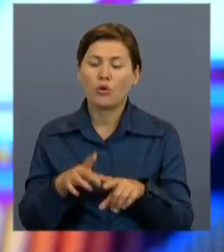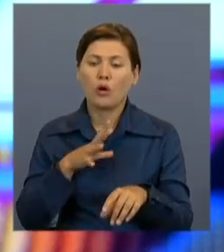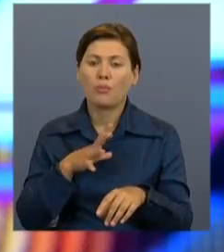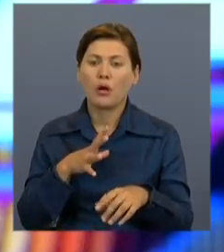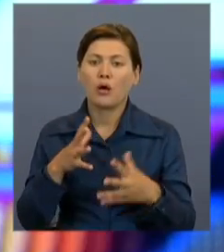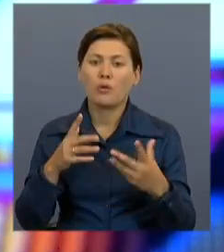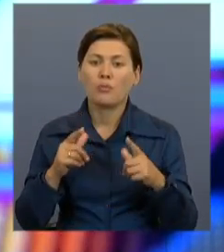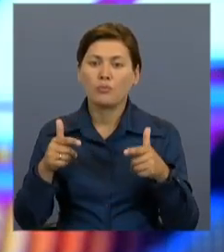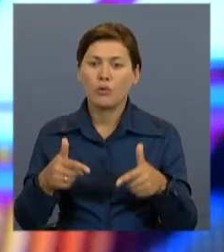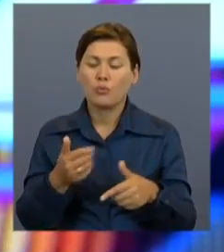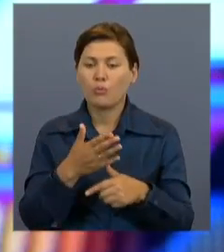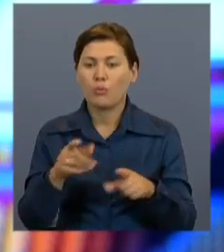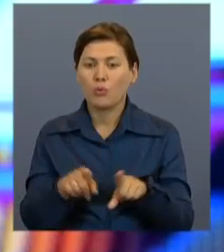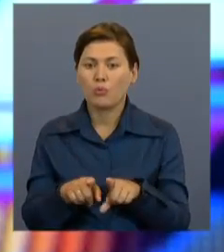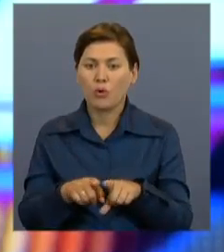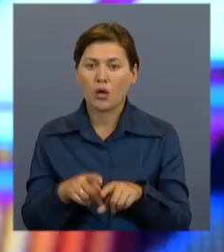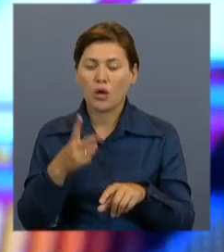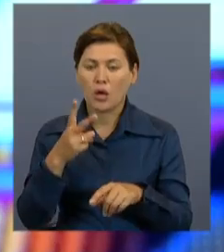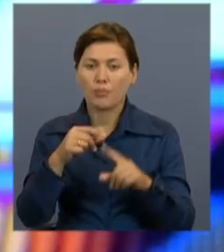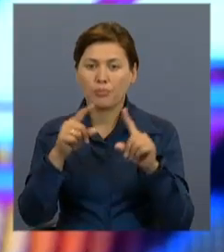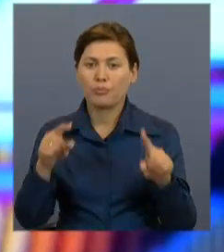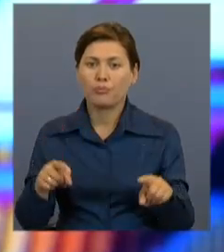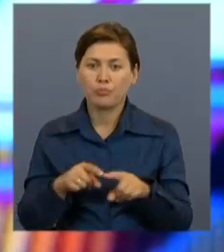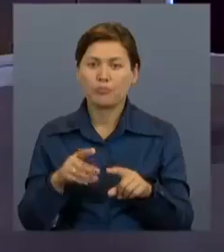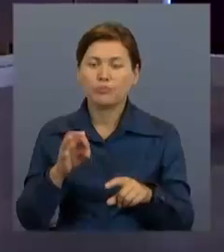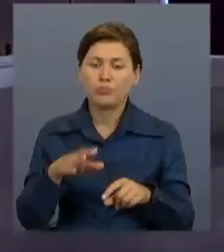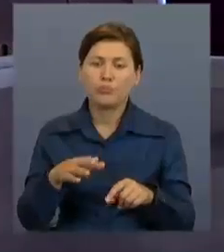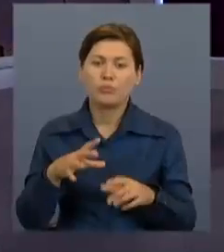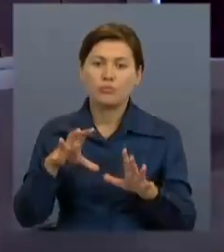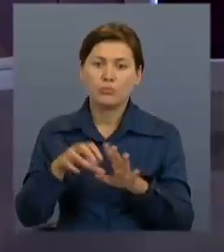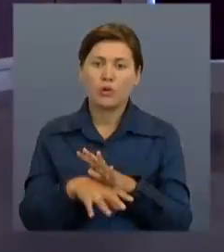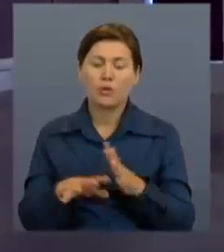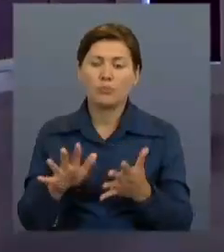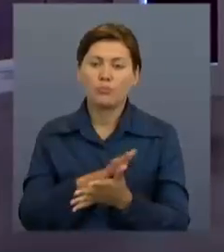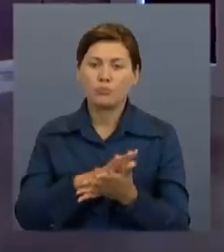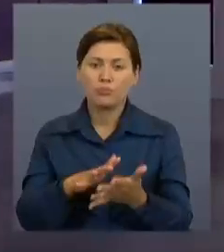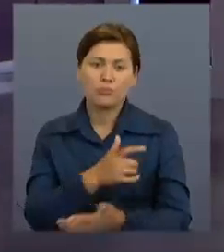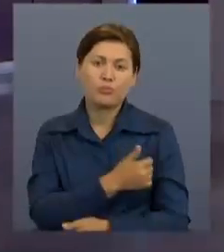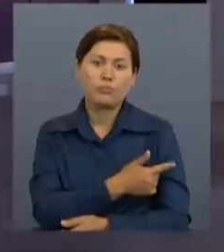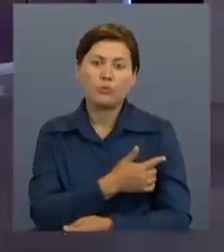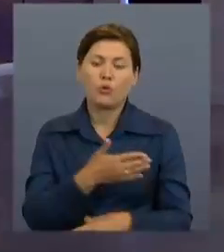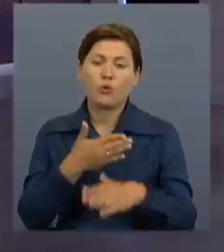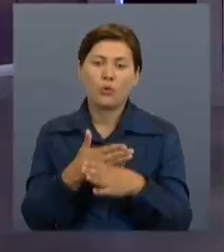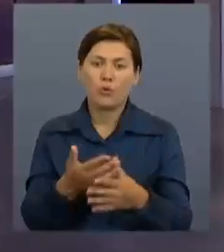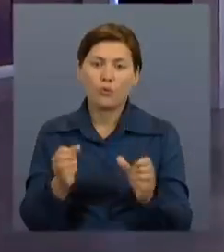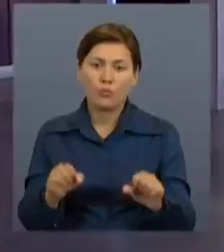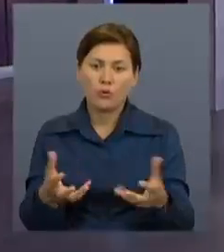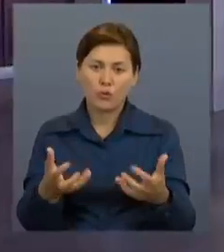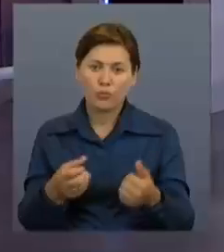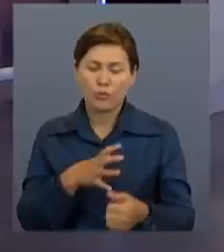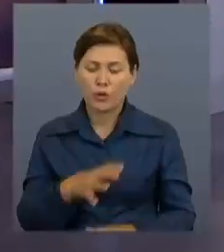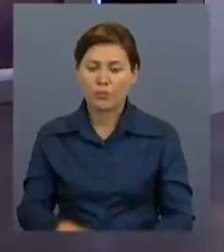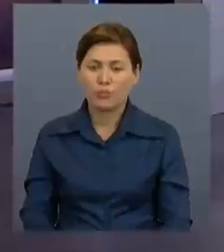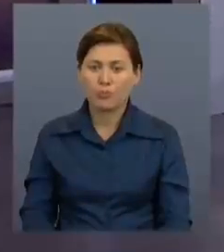түскен жарналардың есебінен олар да екі пакеттің де аясында тегін медициналық көмектің түрлерін ала алатын болады. Жалпы